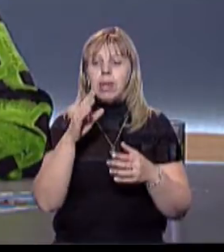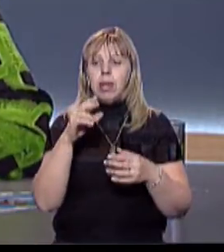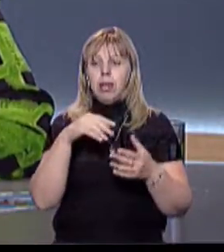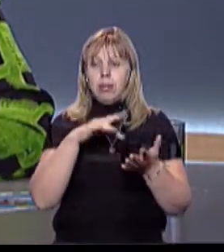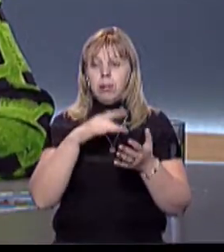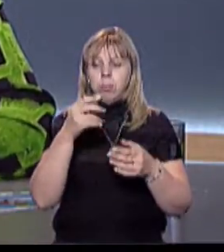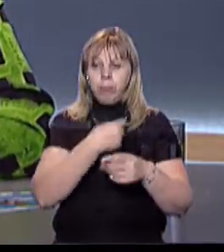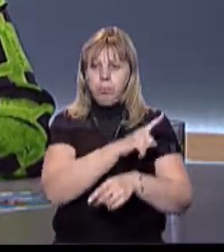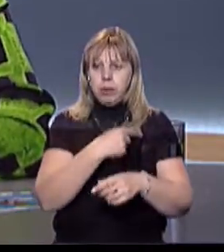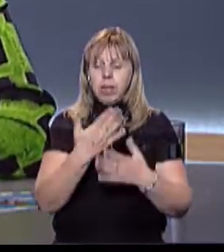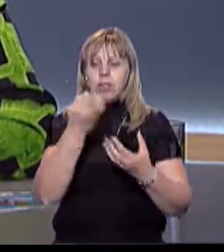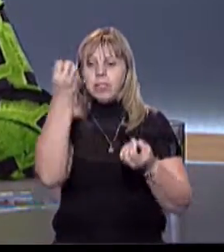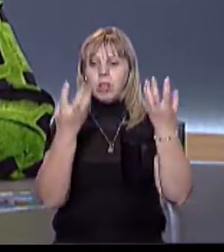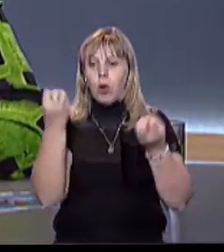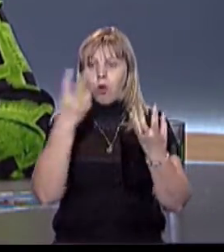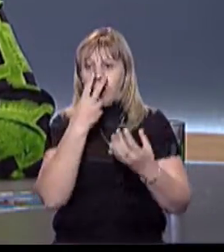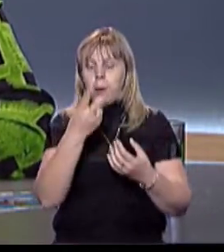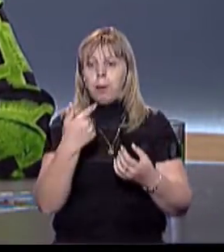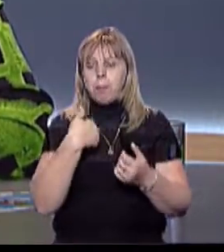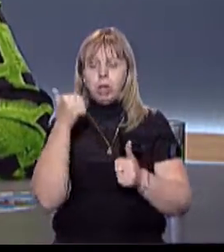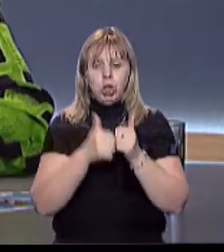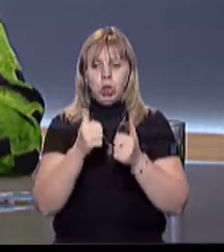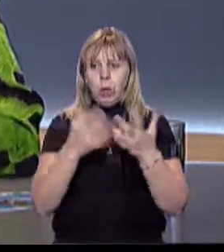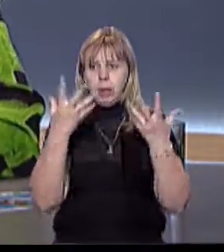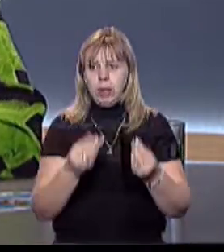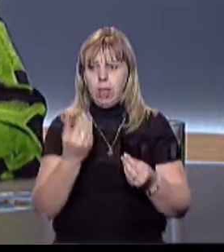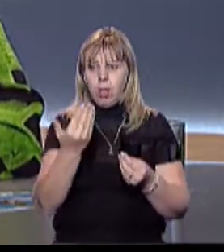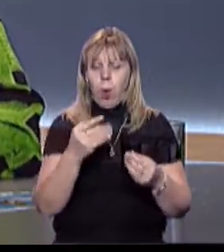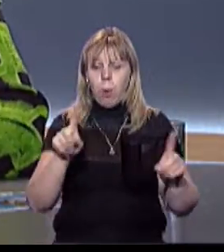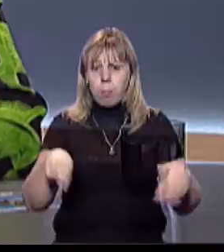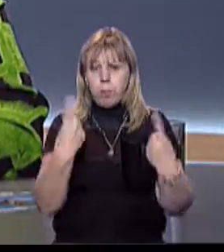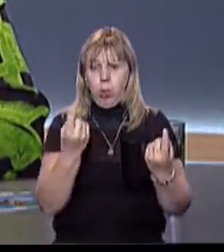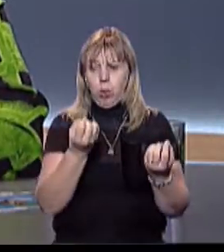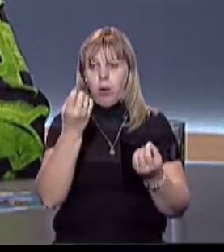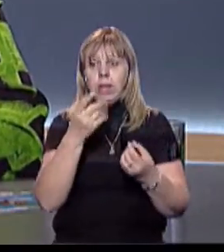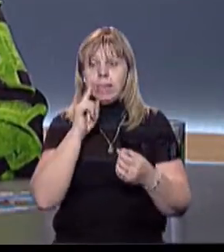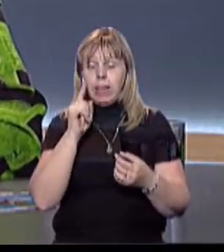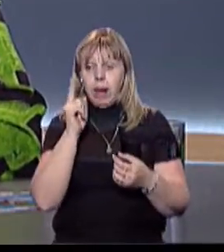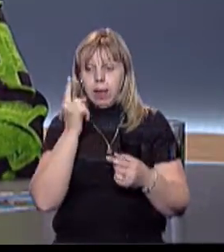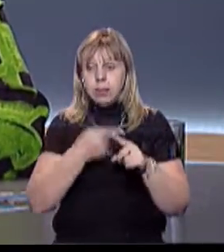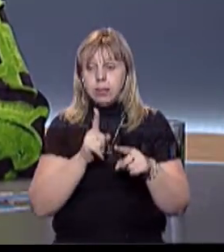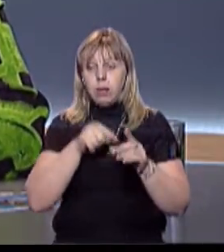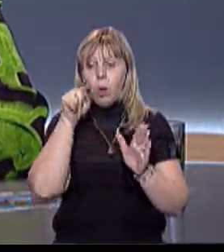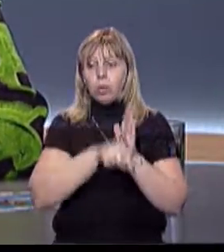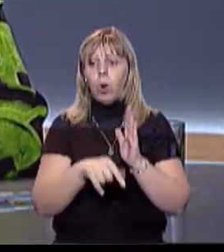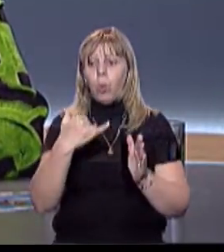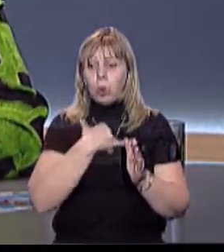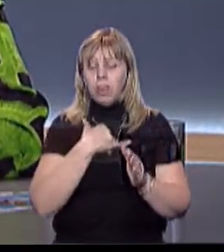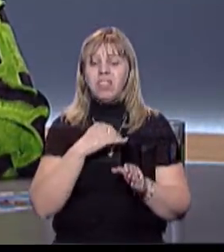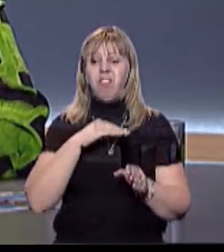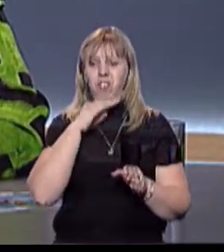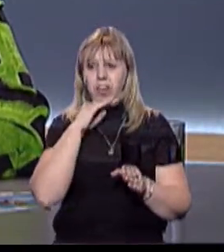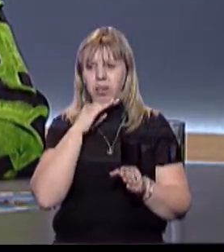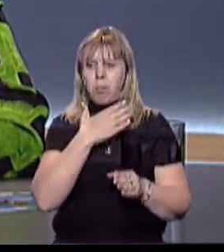бачать цей світлофор, котрий ми щодня його поновлюємо. Зелений колір означає, що у нас достатньо